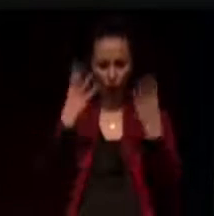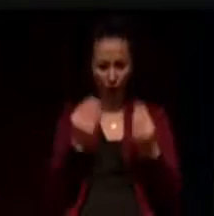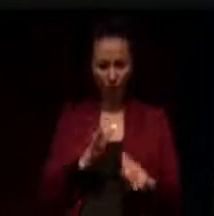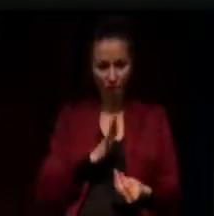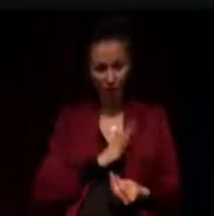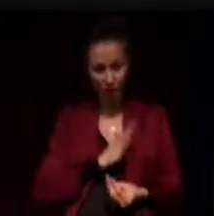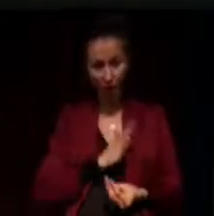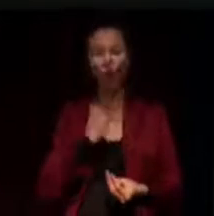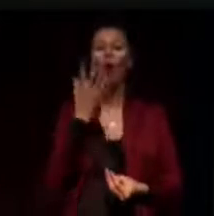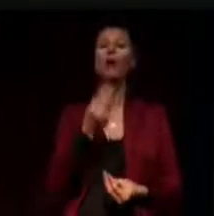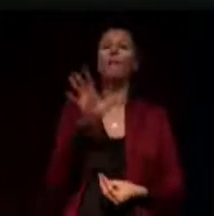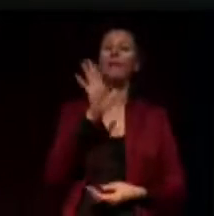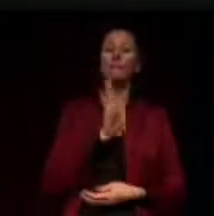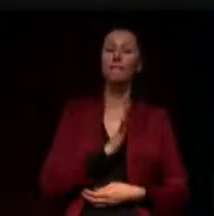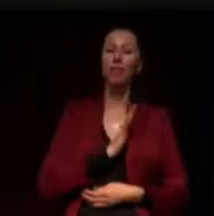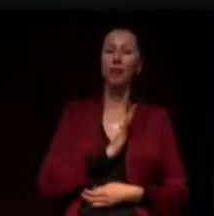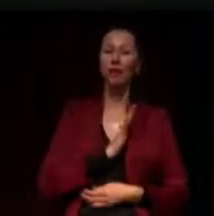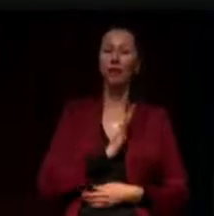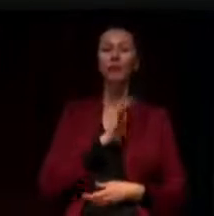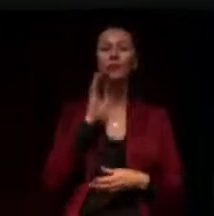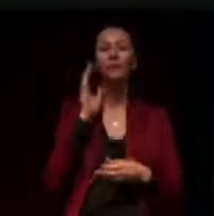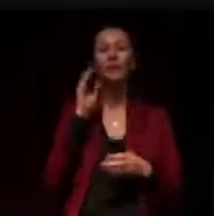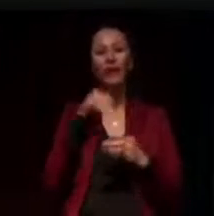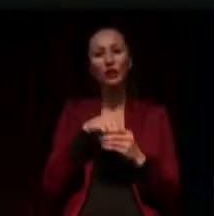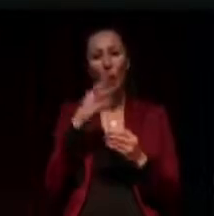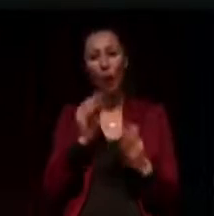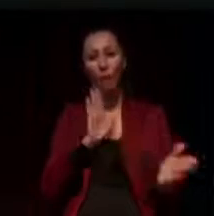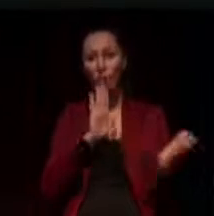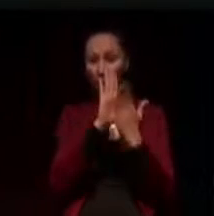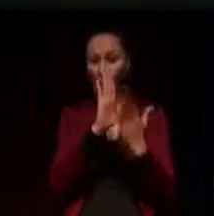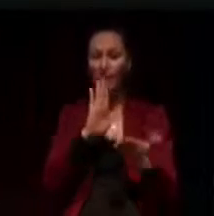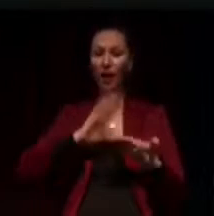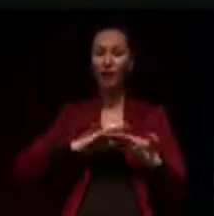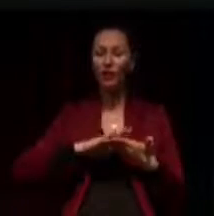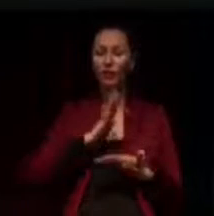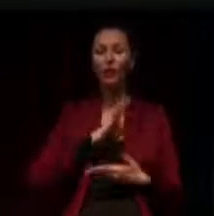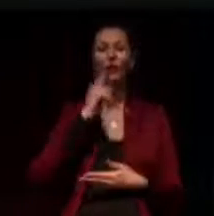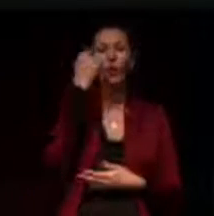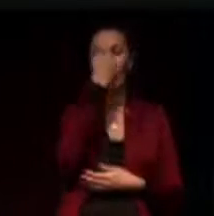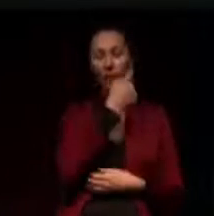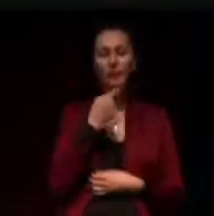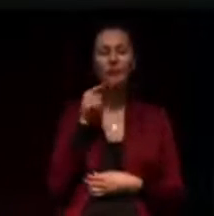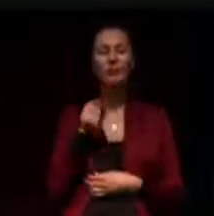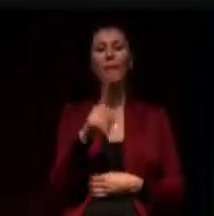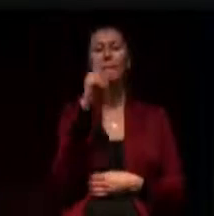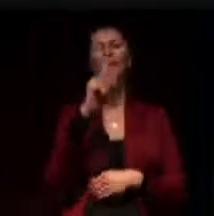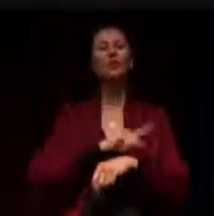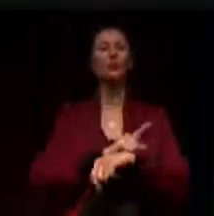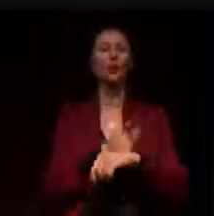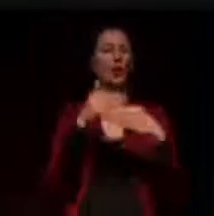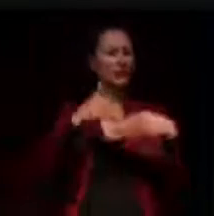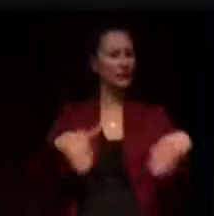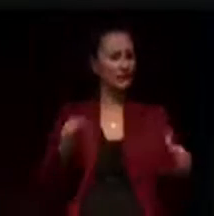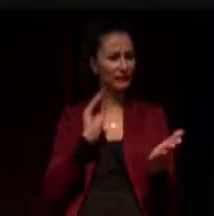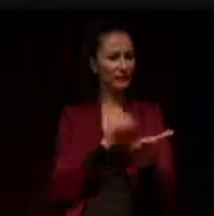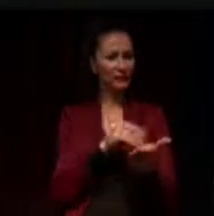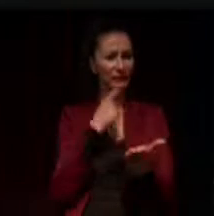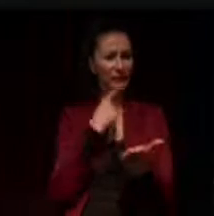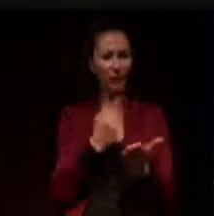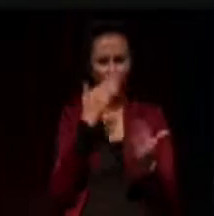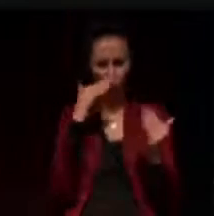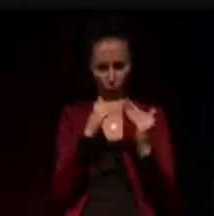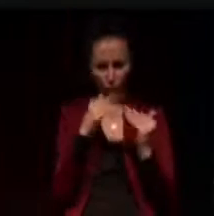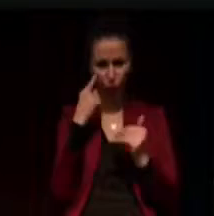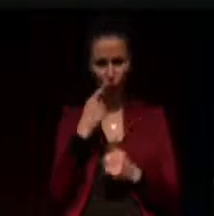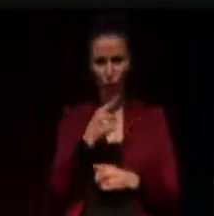var, olmayanlar var. İçinde olup muhalefet eden arkadaşlarımız var. Dolayısıyla bir süre sınırlayalım derim eğer